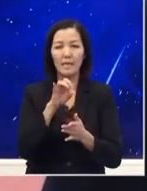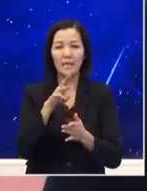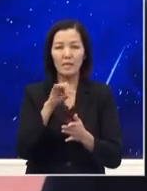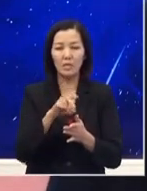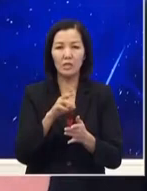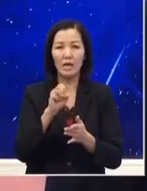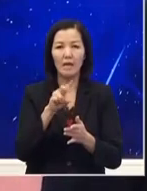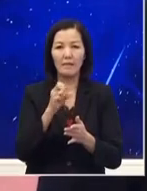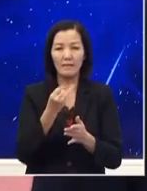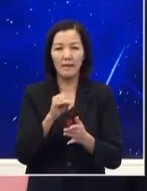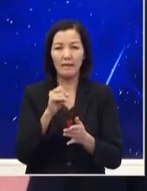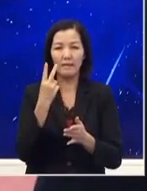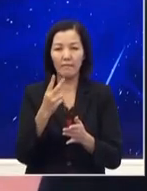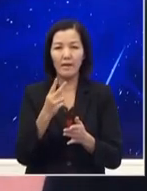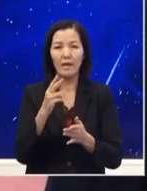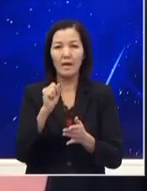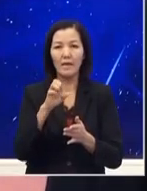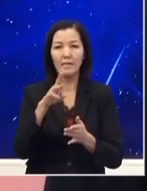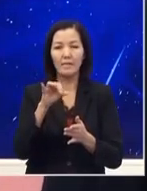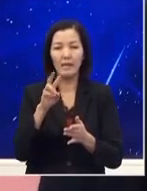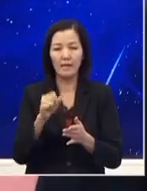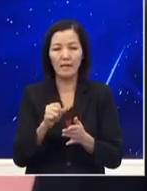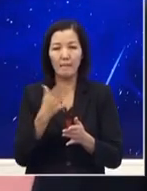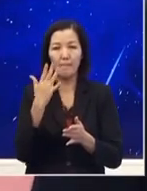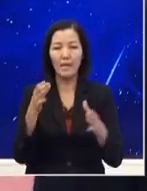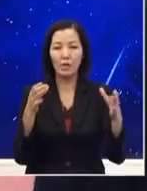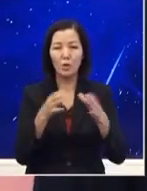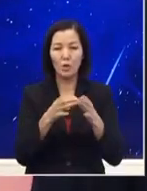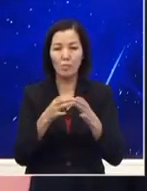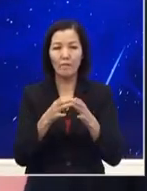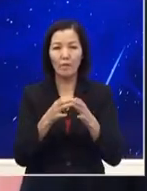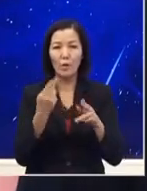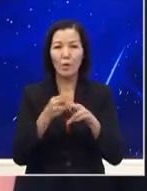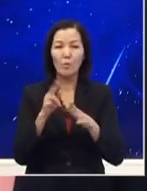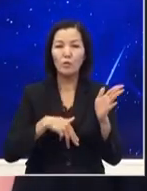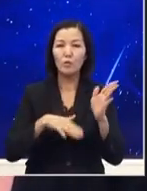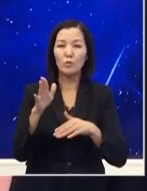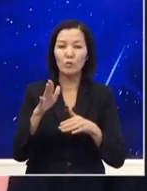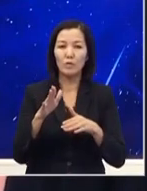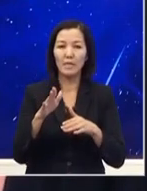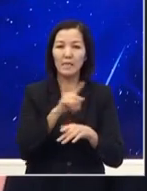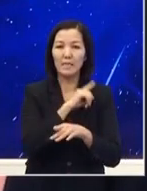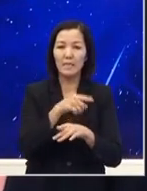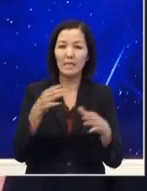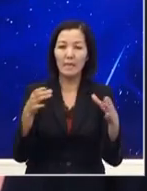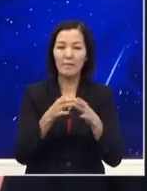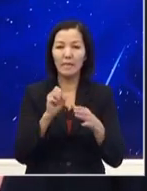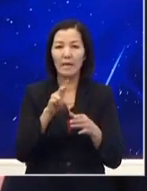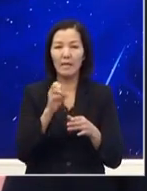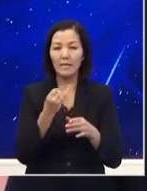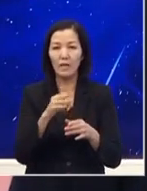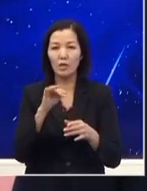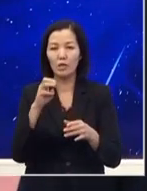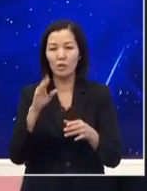Алтай-2, Астана. Но в то же время 5 клубов очень хорошо укомплектованы. Это команда Алтай,